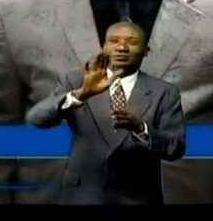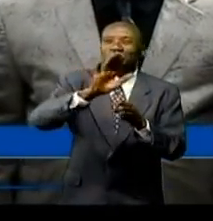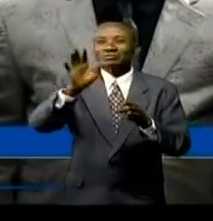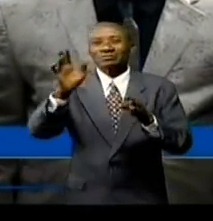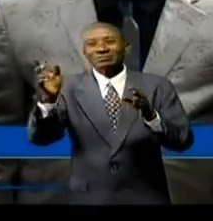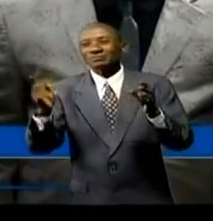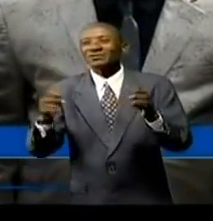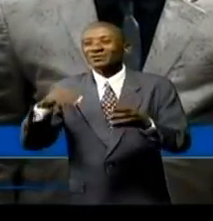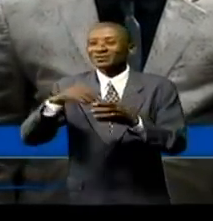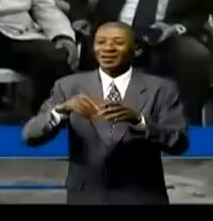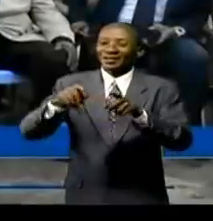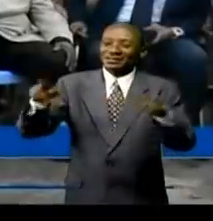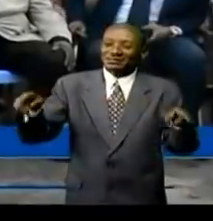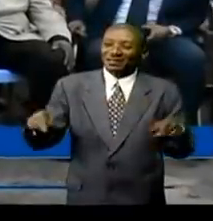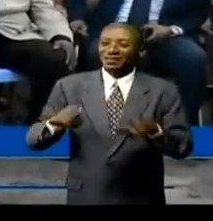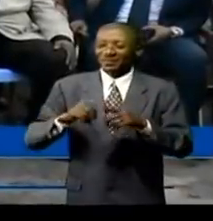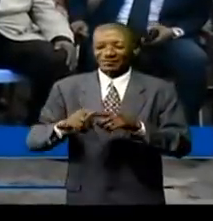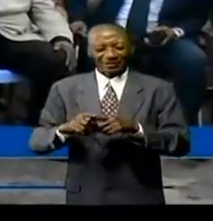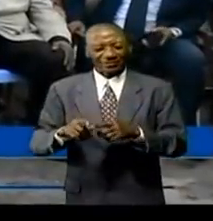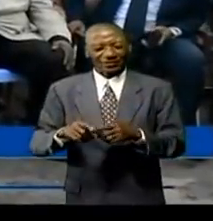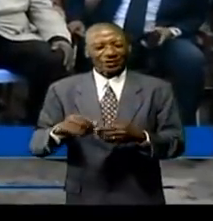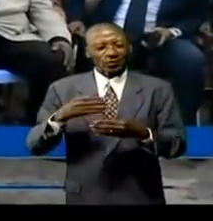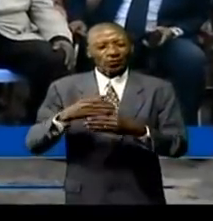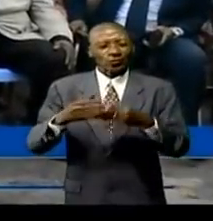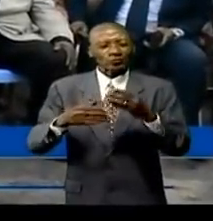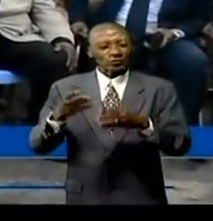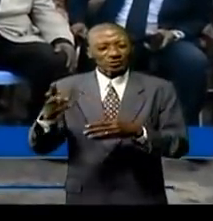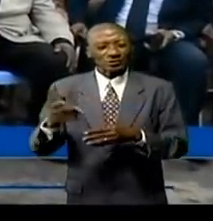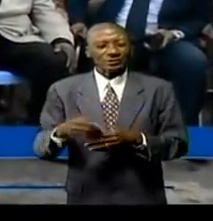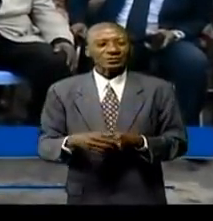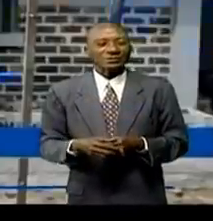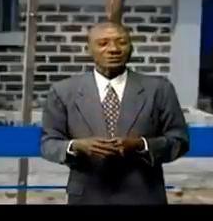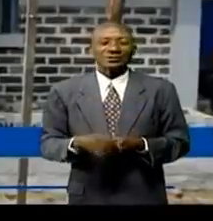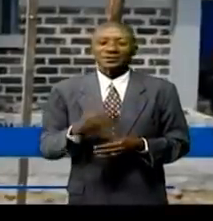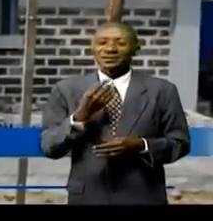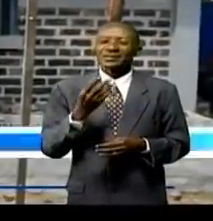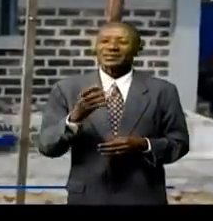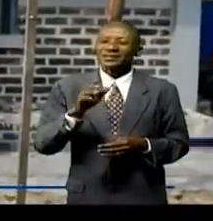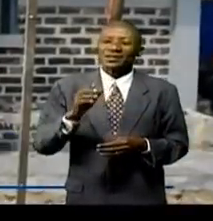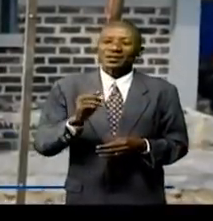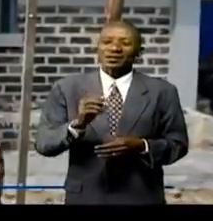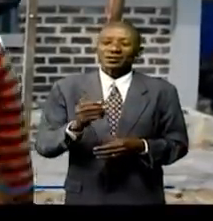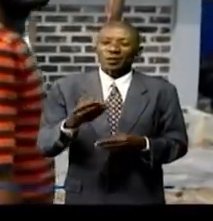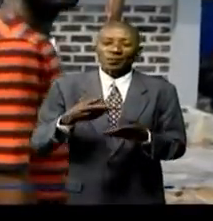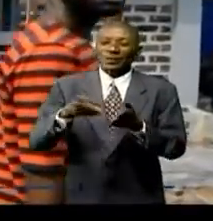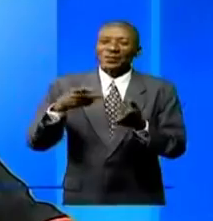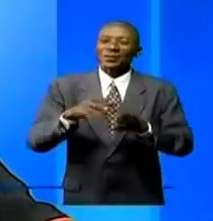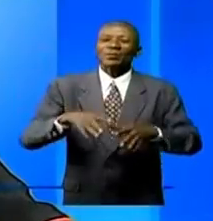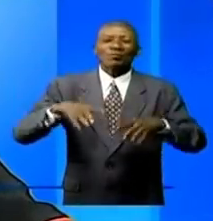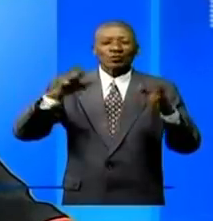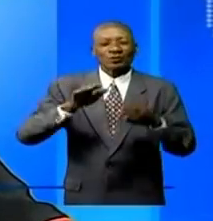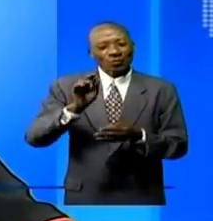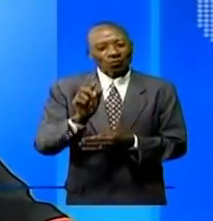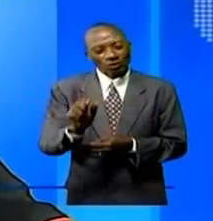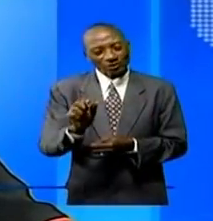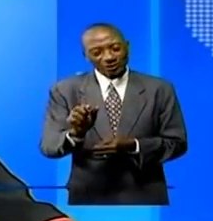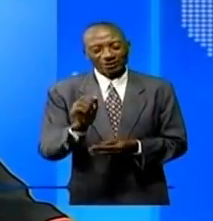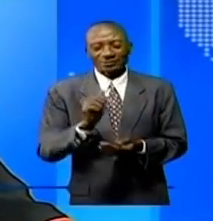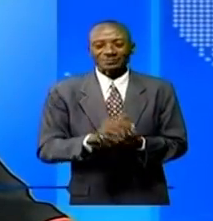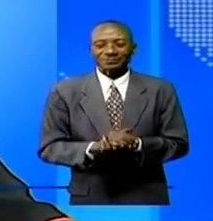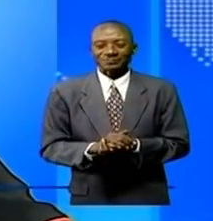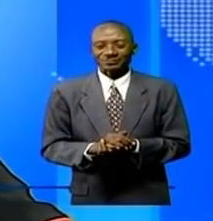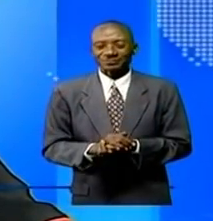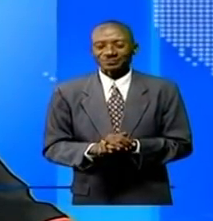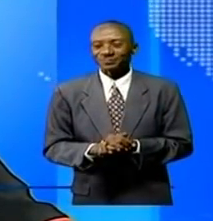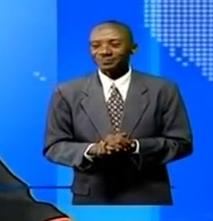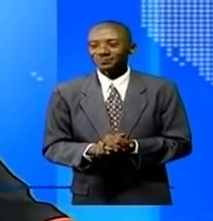les ocobois et les touilles, à un coût de près de 25% moins cher que les constructions ordinaires. Le ministère